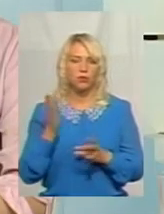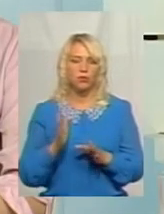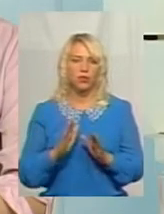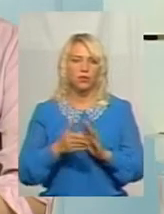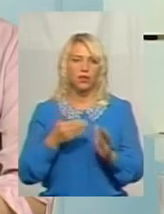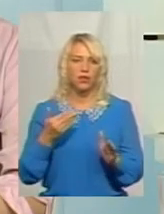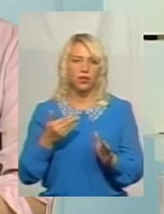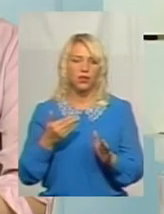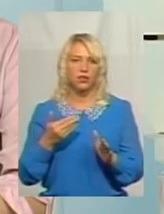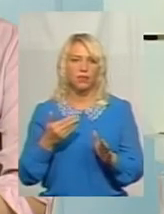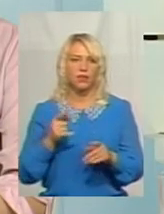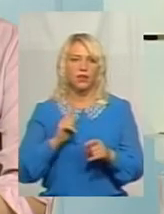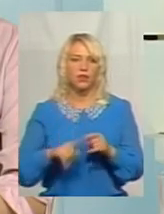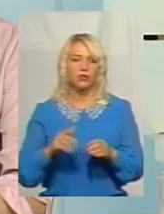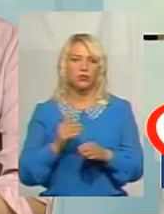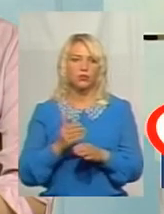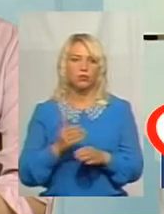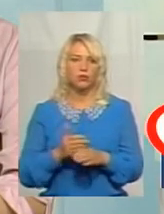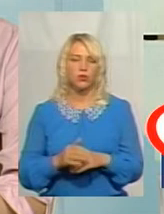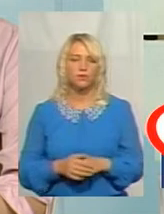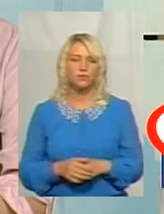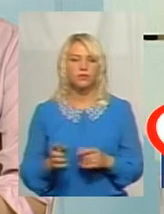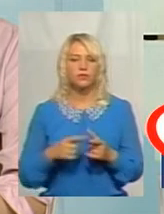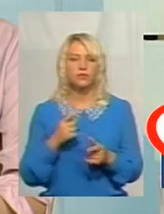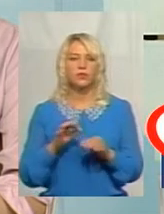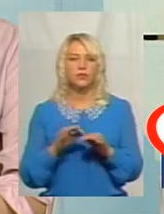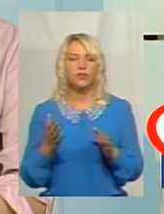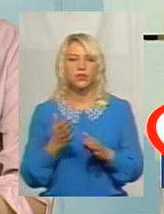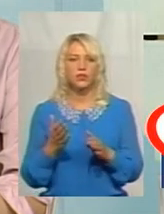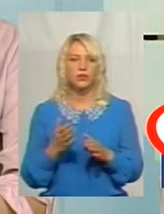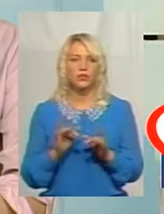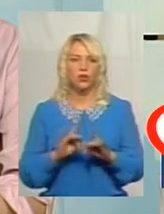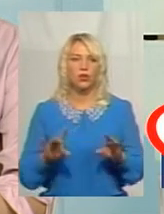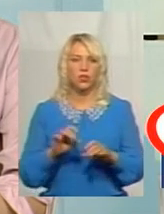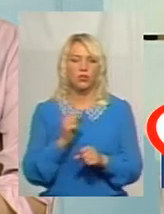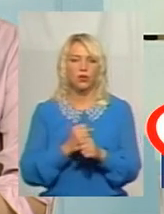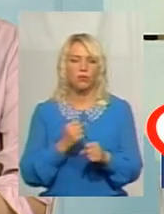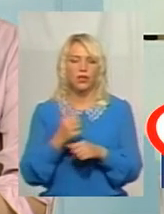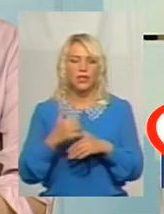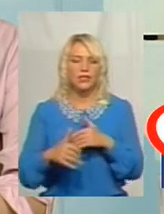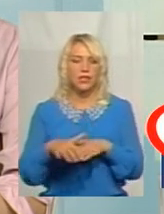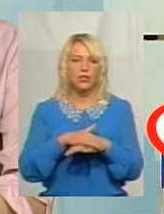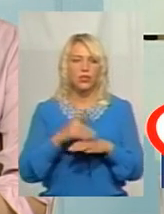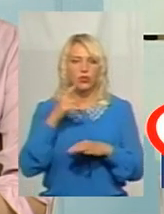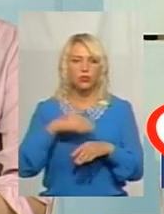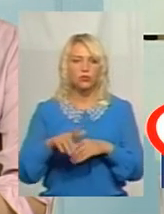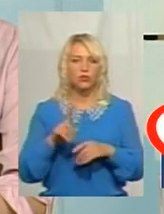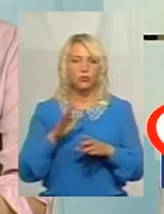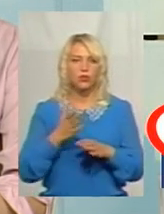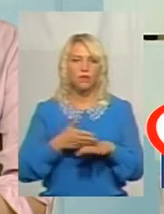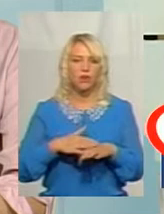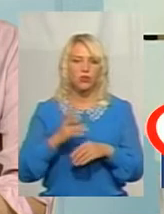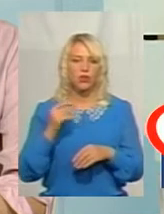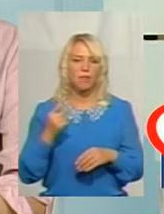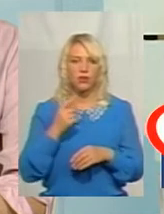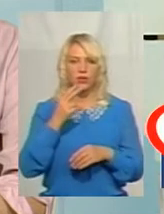викликати екстрену допомогу. Чи ведеться якесь роз'яснення роботи серед населення? Адже, ну, зрозуміло, що це буде важко на перших порах дуже, адже